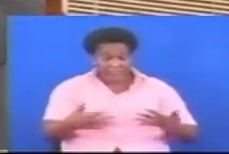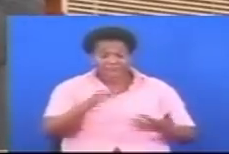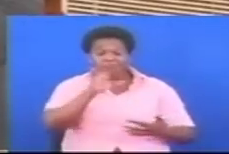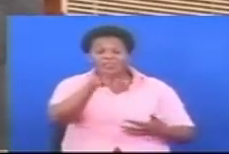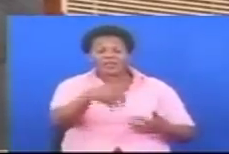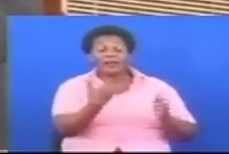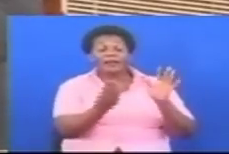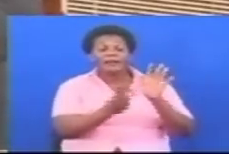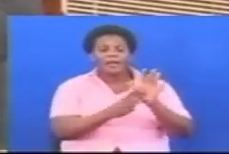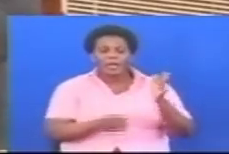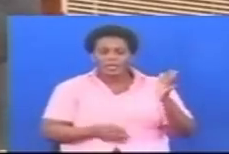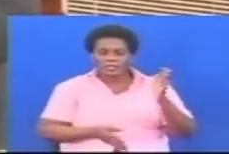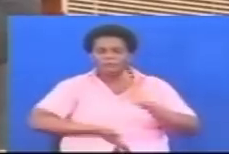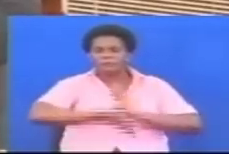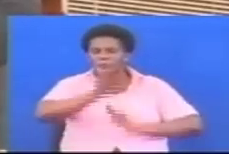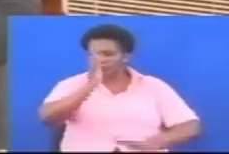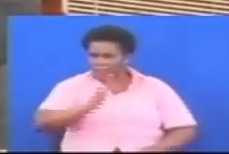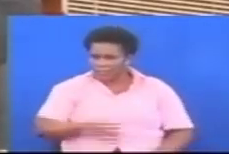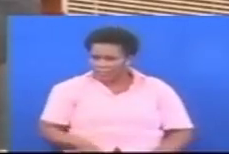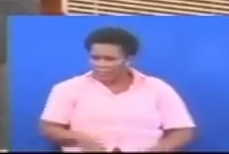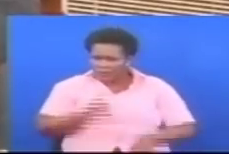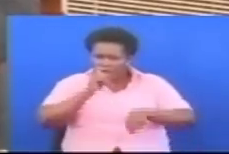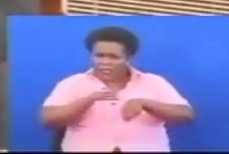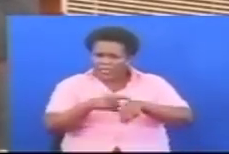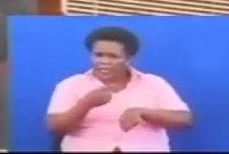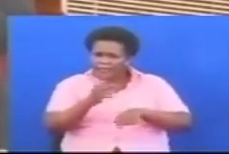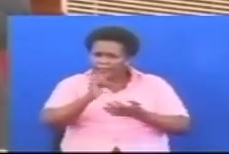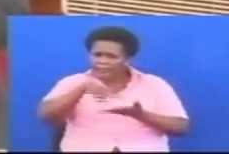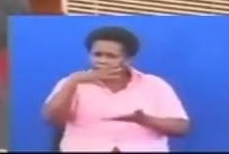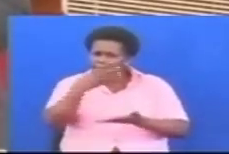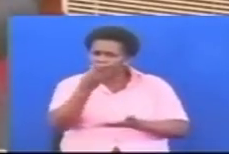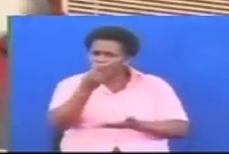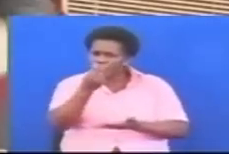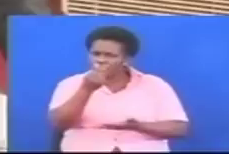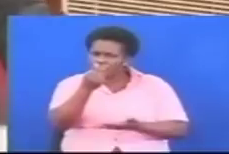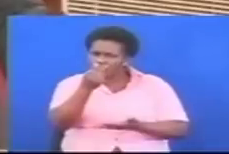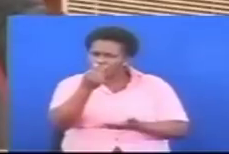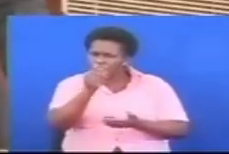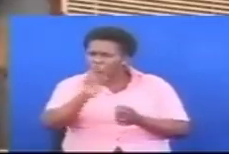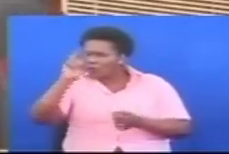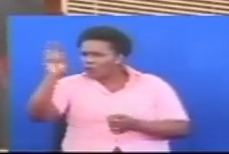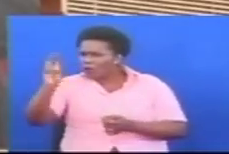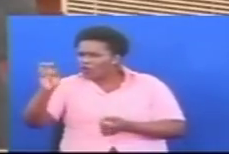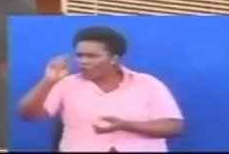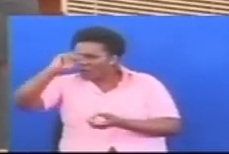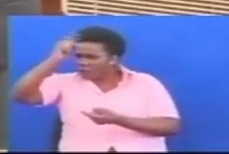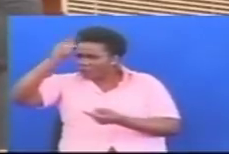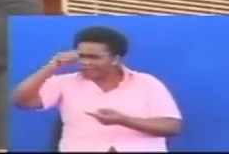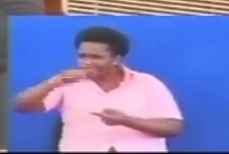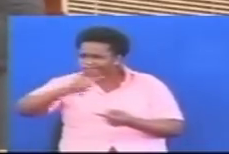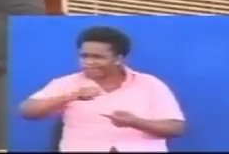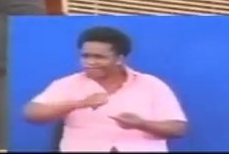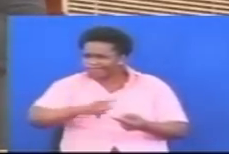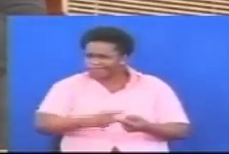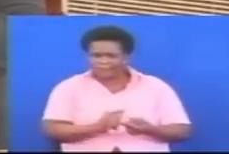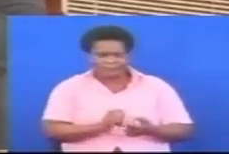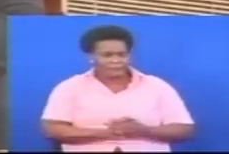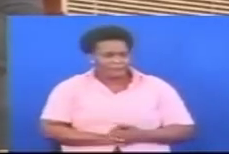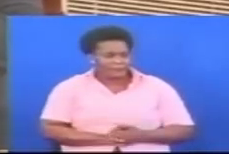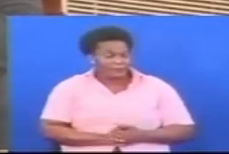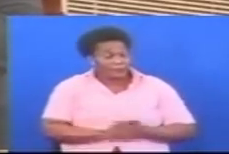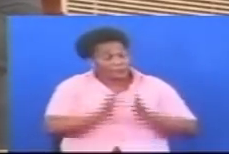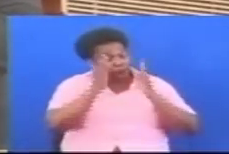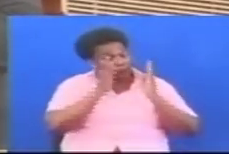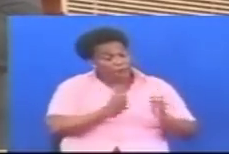8, kwa wakati huu huu wa thamani ya shilingi yetu dhidi ya dola inazidi kuporomoka. Mheshimiwa Mwenyekiti, mtizamo